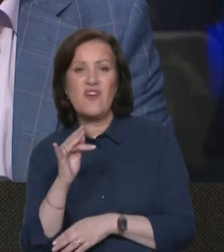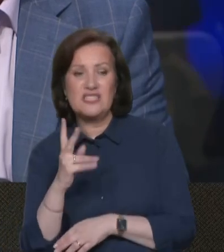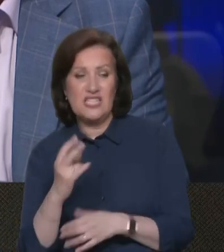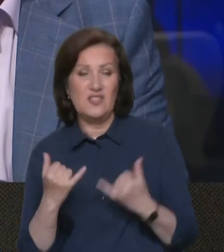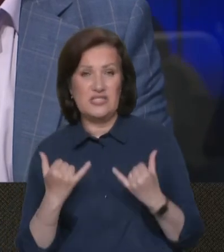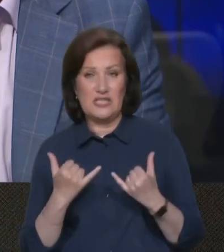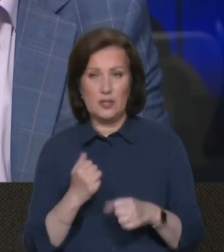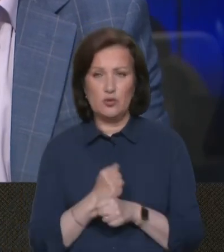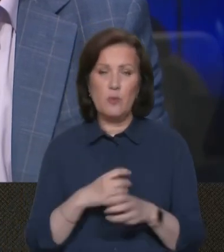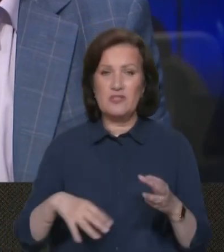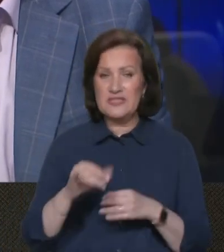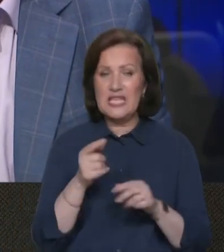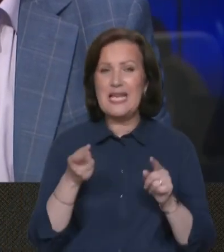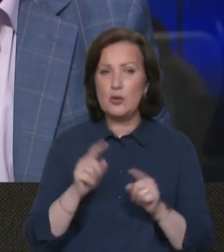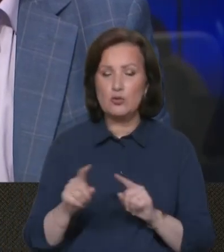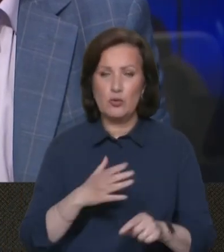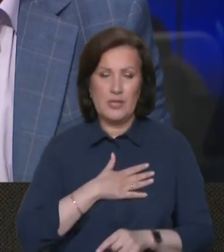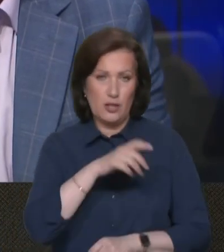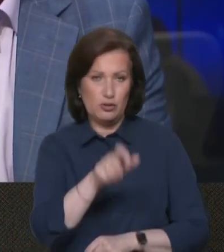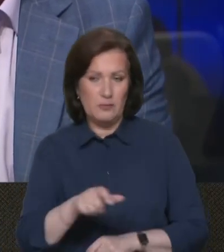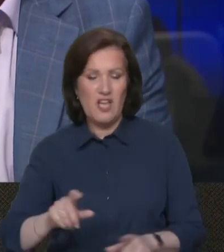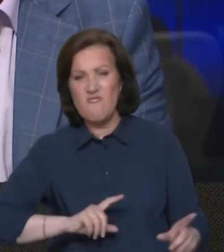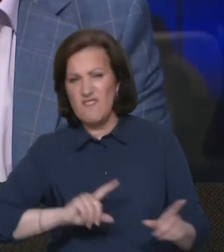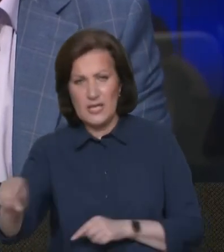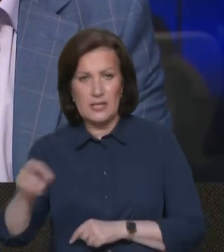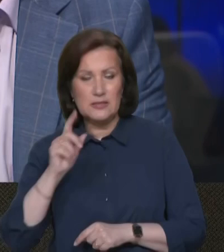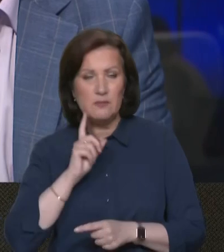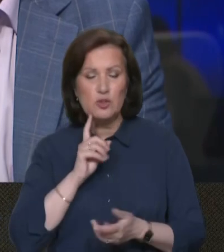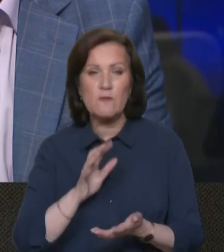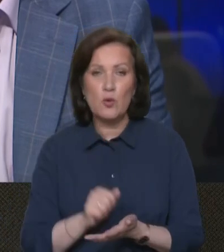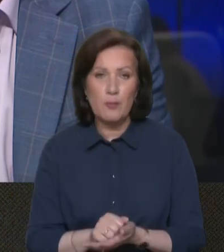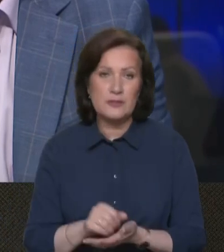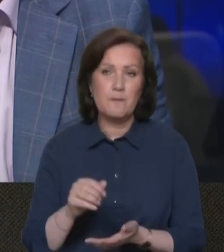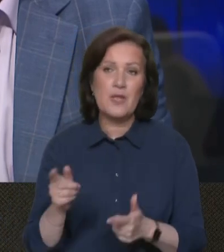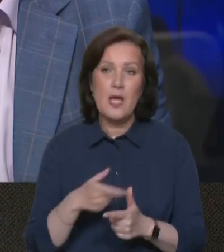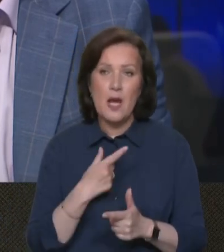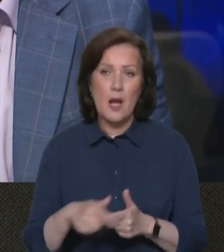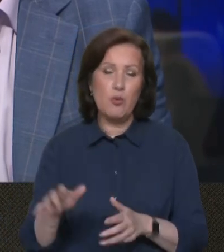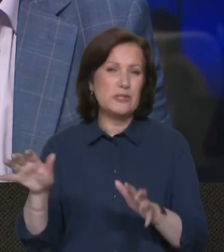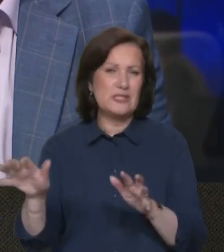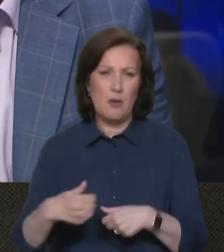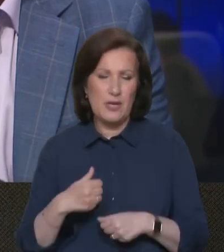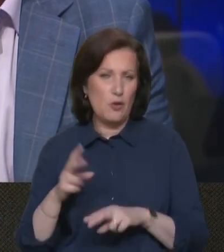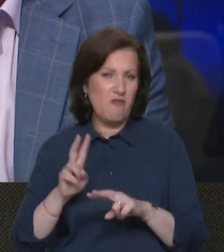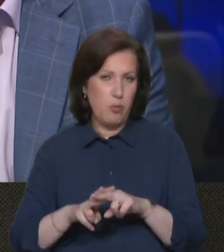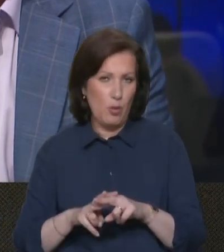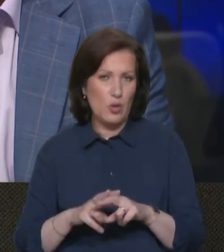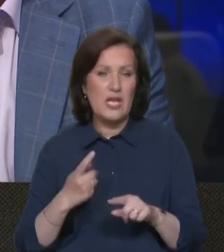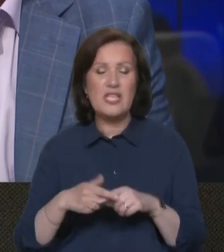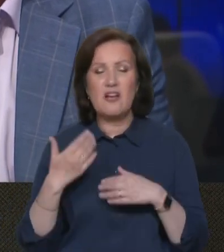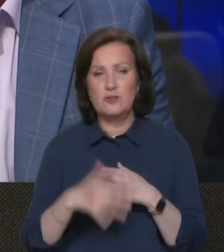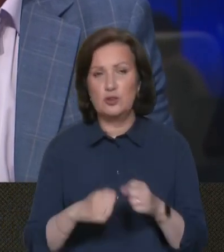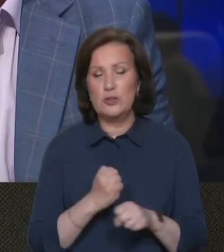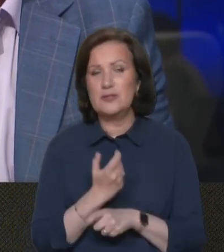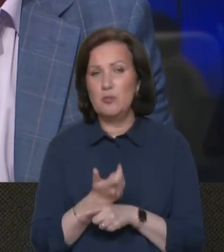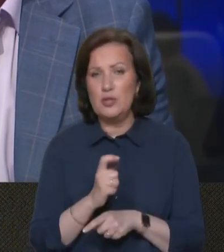просто роблять все для того, щоб наші мешканці виїхали з тимчасової окупації, або забирають їх просто в полон, як це вже